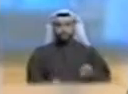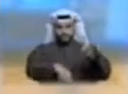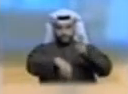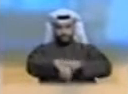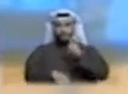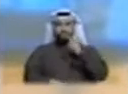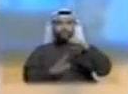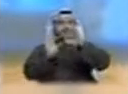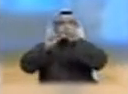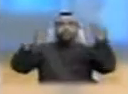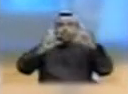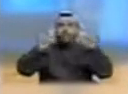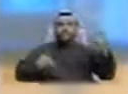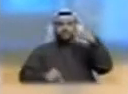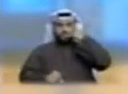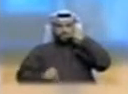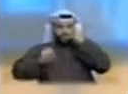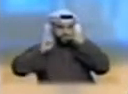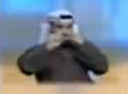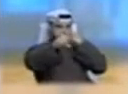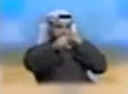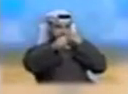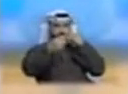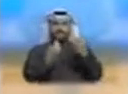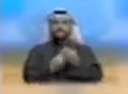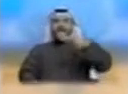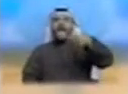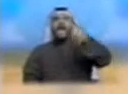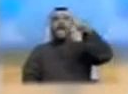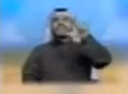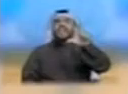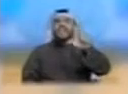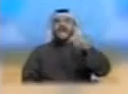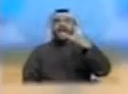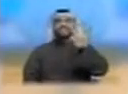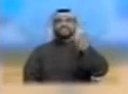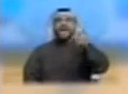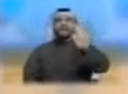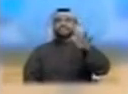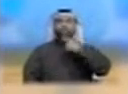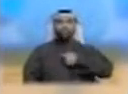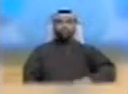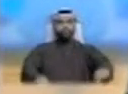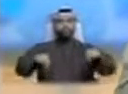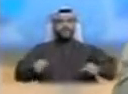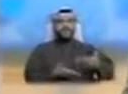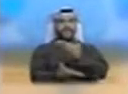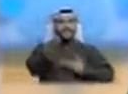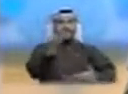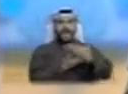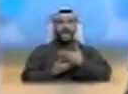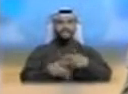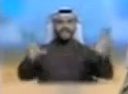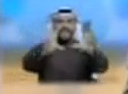ولمتابعة الموضوع ينضم إلينا عبر الهاتف العميد عادل الحشاش مدير عام الإدارة العامة للعلاقات والإعلام الأمني في وزارة الداخلية. عميد